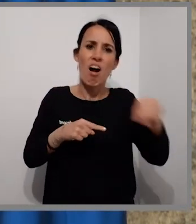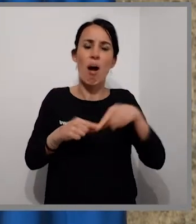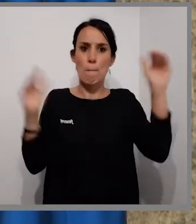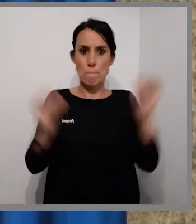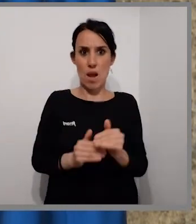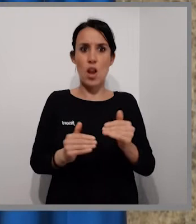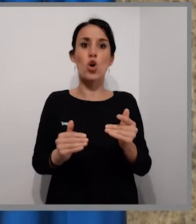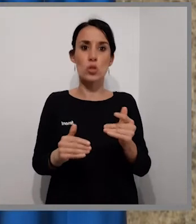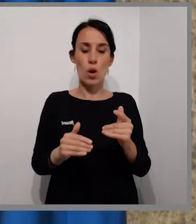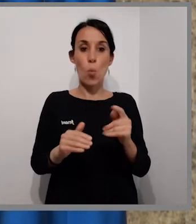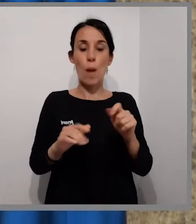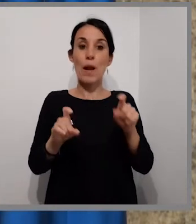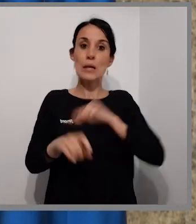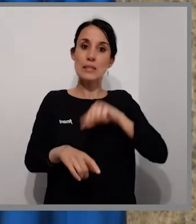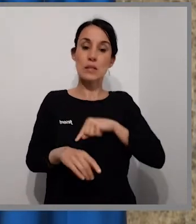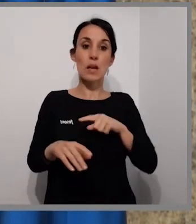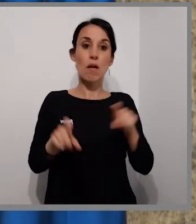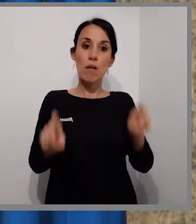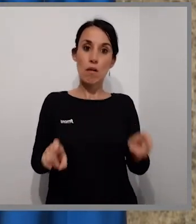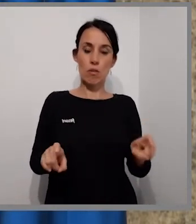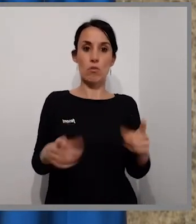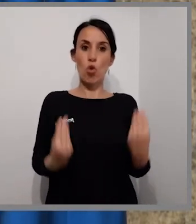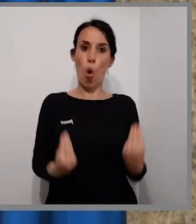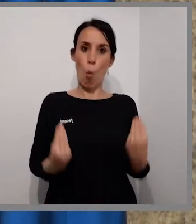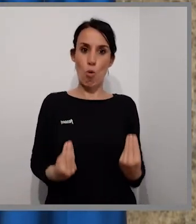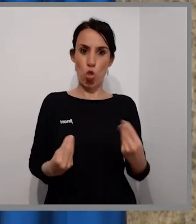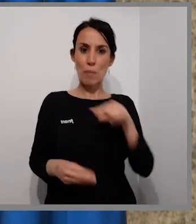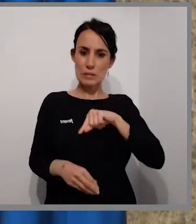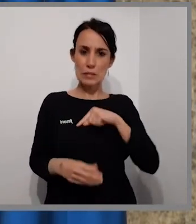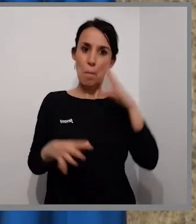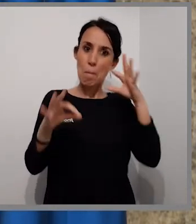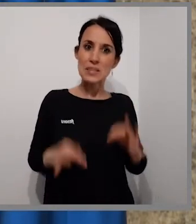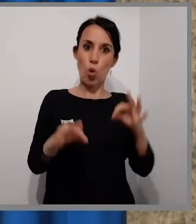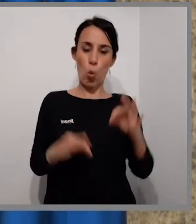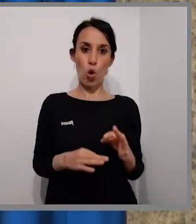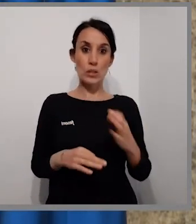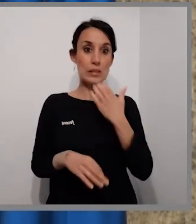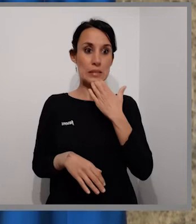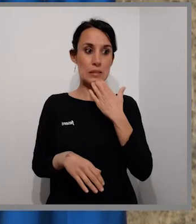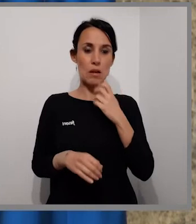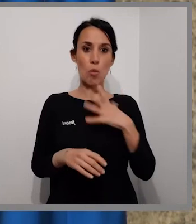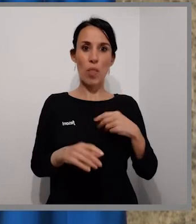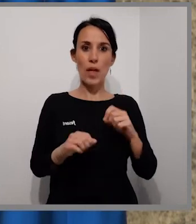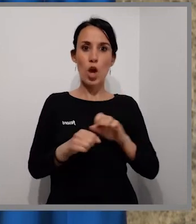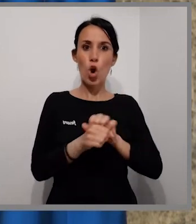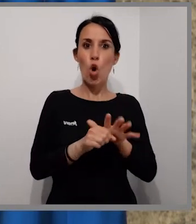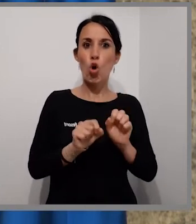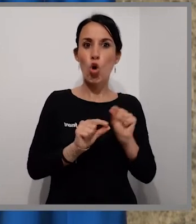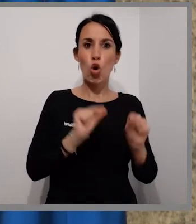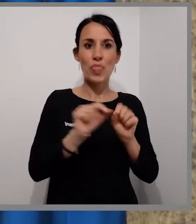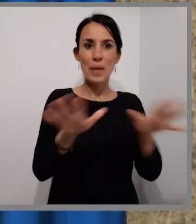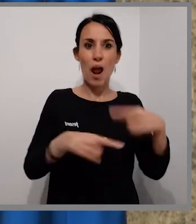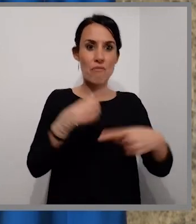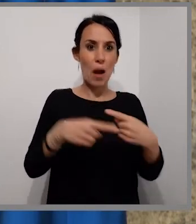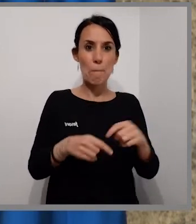mobilitat o perquè d'alguna manera se puguen sentir també més segurs davant de la possibilitat de contaminar o contagiar